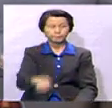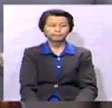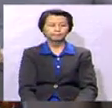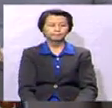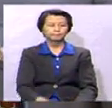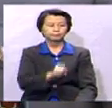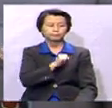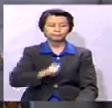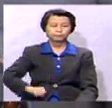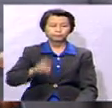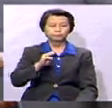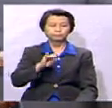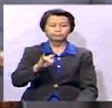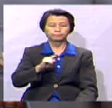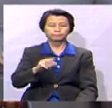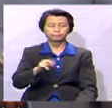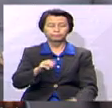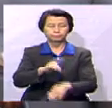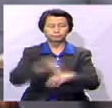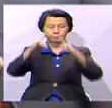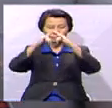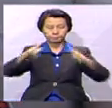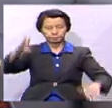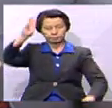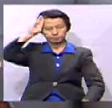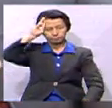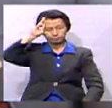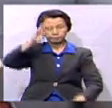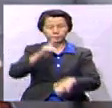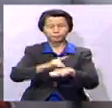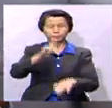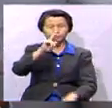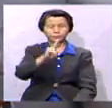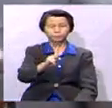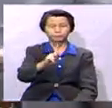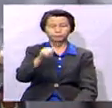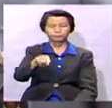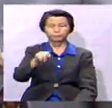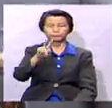Ismail Sultan Mizan Zainal Abidin di Kem Pengakap Tengku Muhammad Ismail di Kuala Nerus.